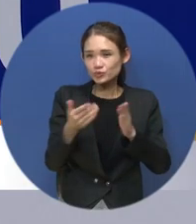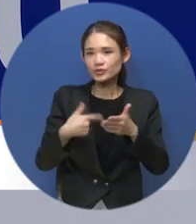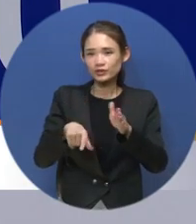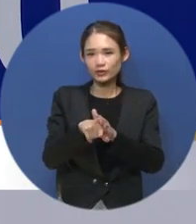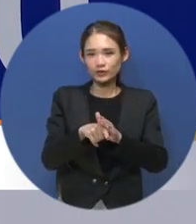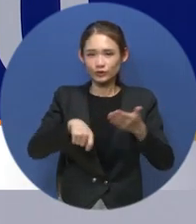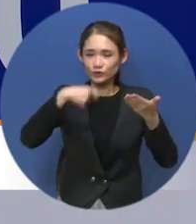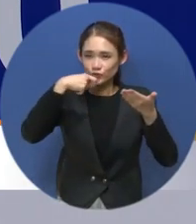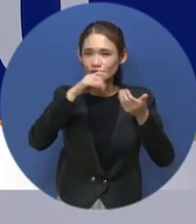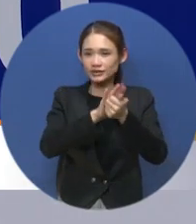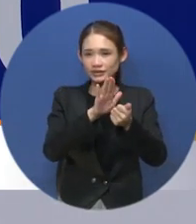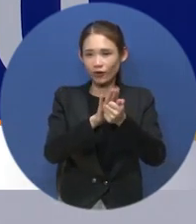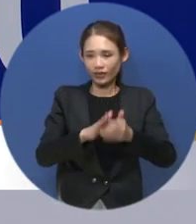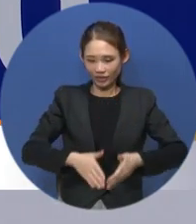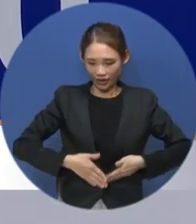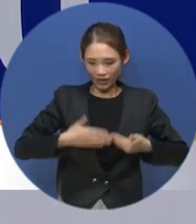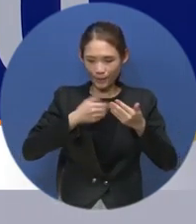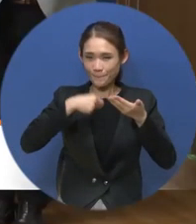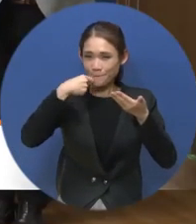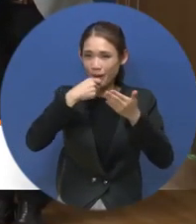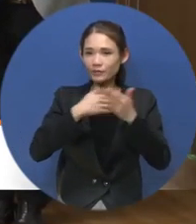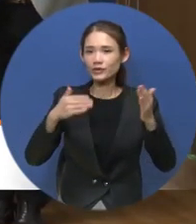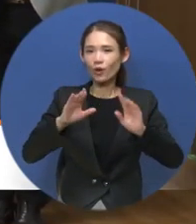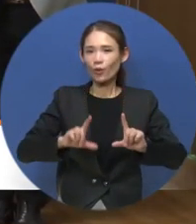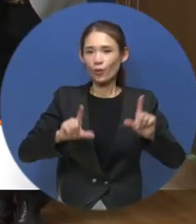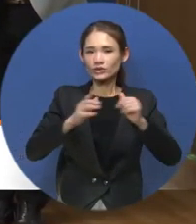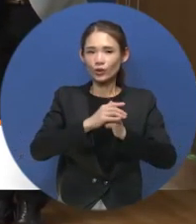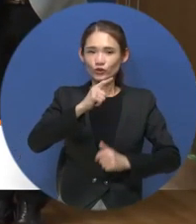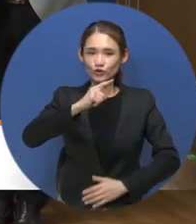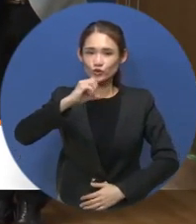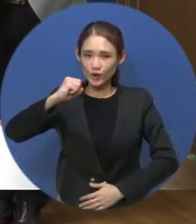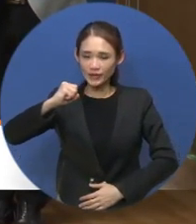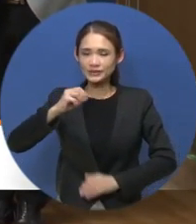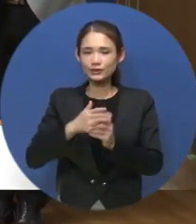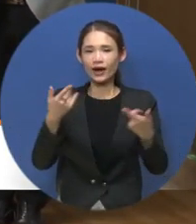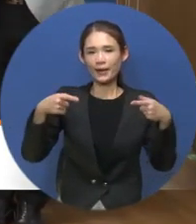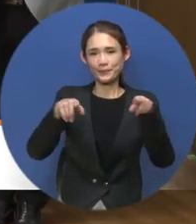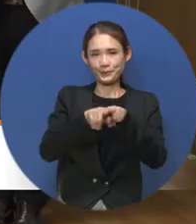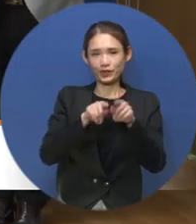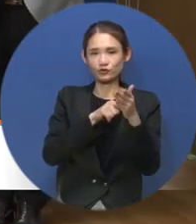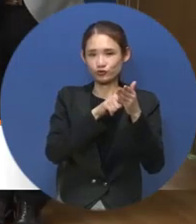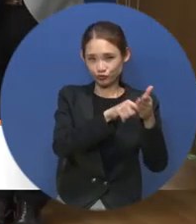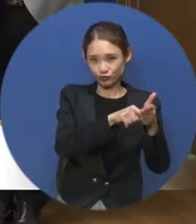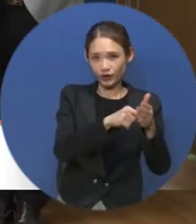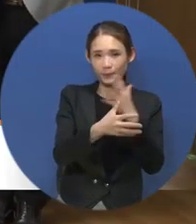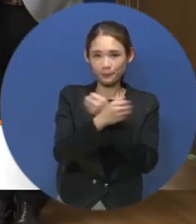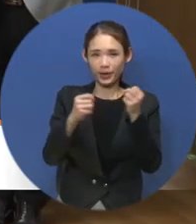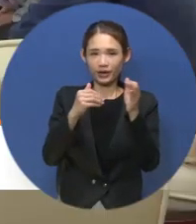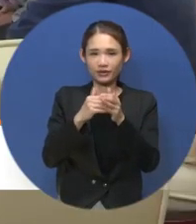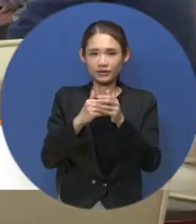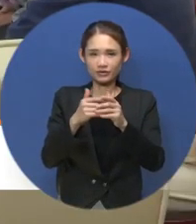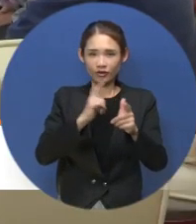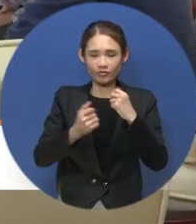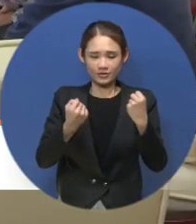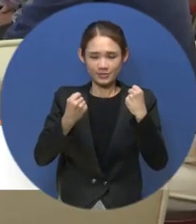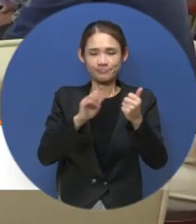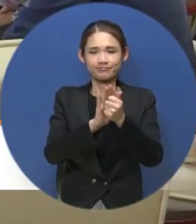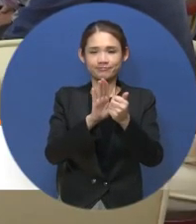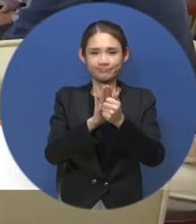취업준비생을 위한 따뜻한 밥상이 올해도 이어집니다. 여수시가 지난 2017년